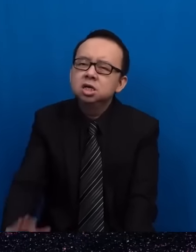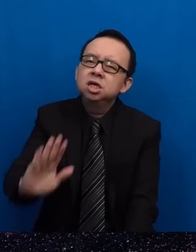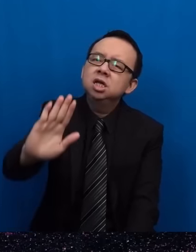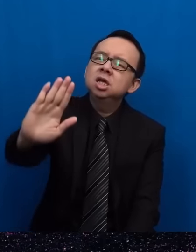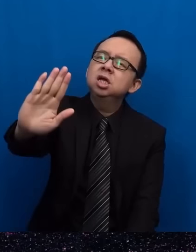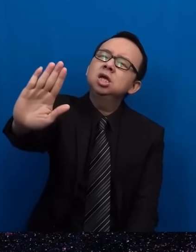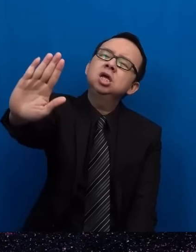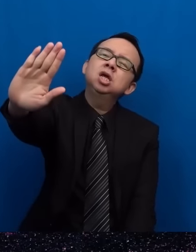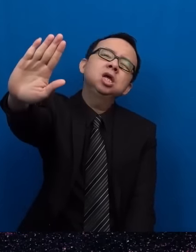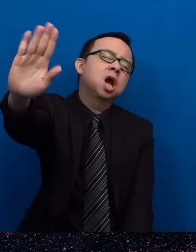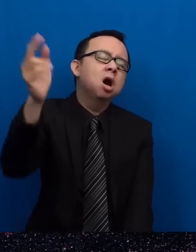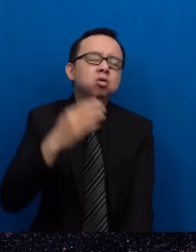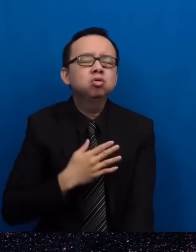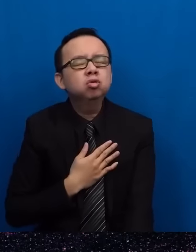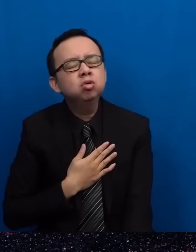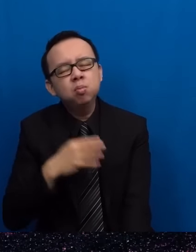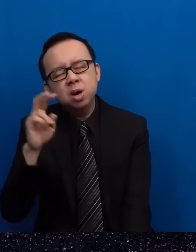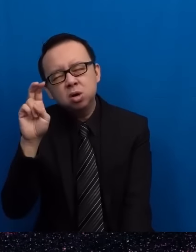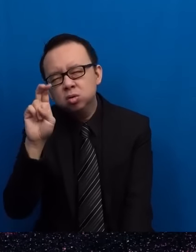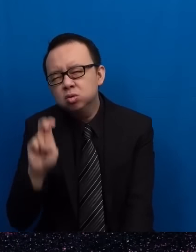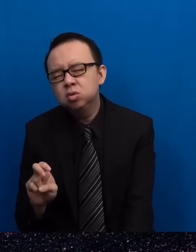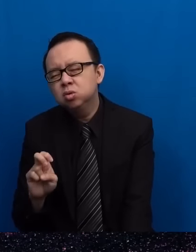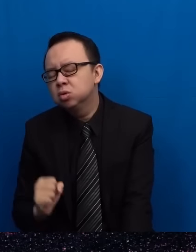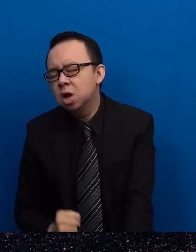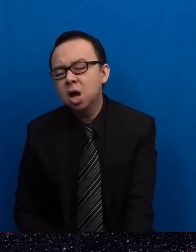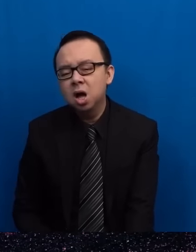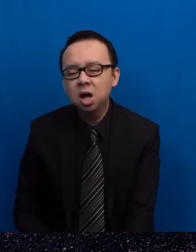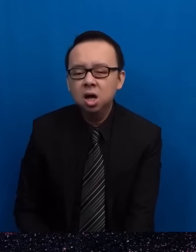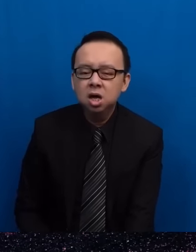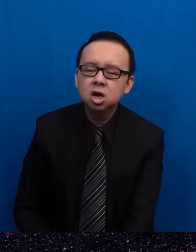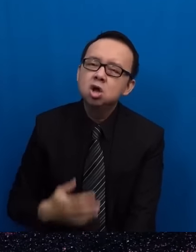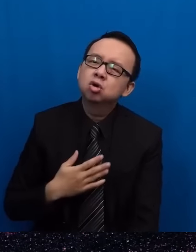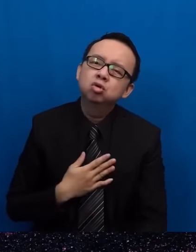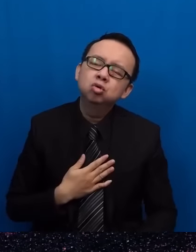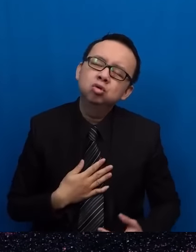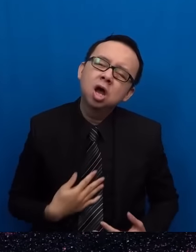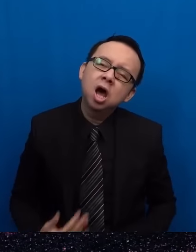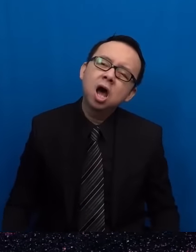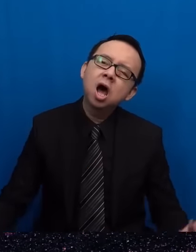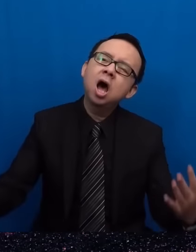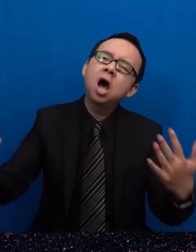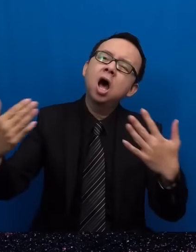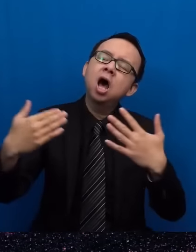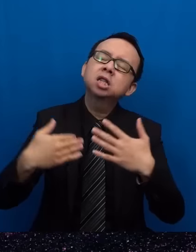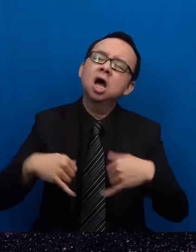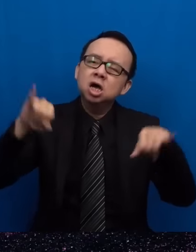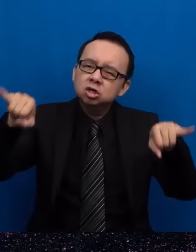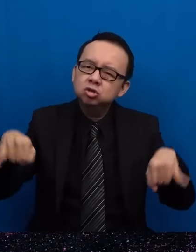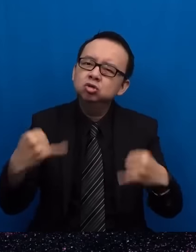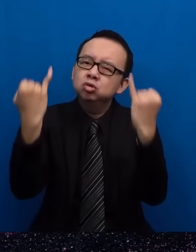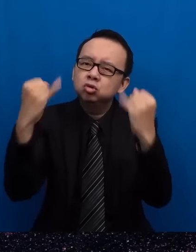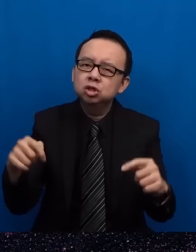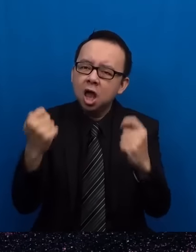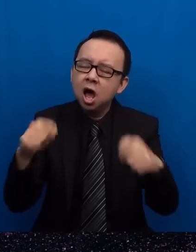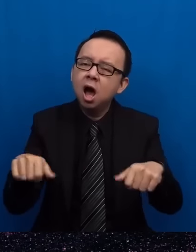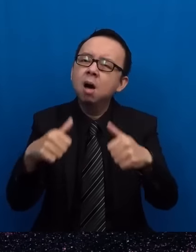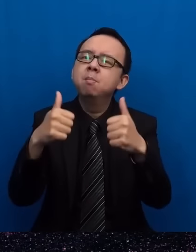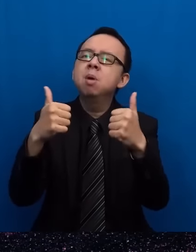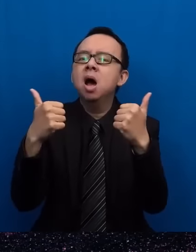Tuhan. Jika ku perlukan, ku datang